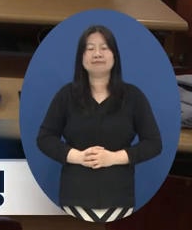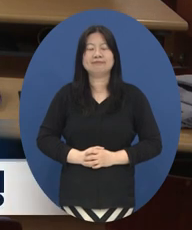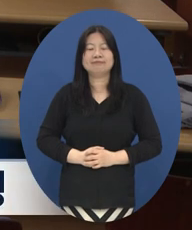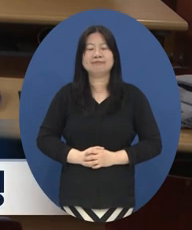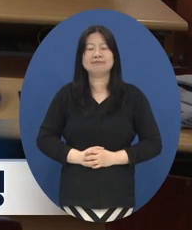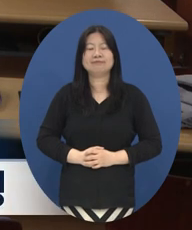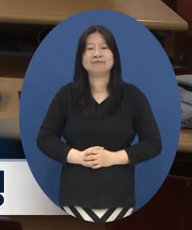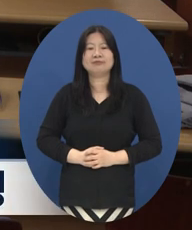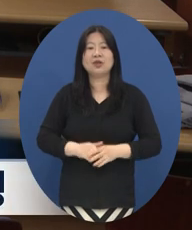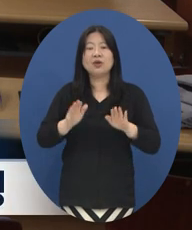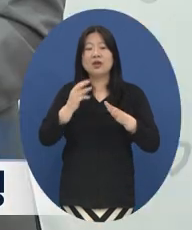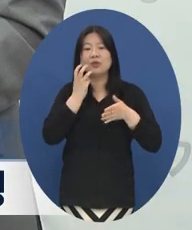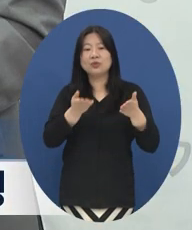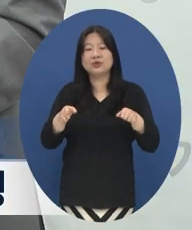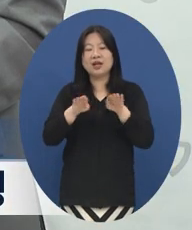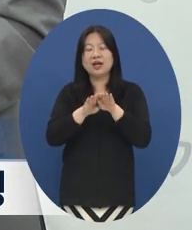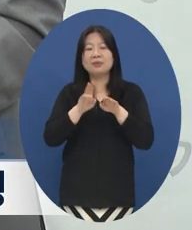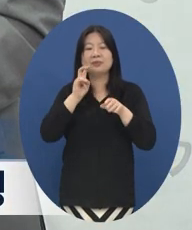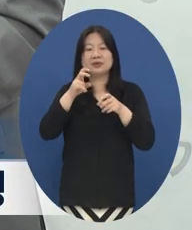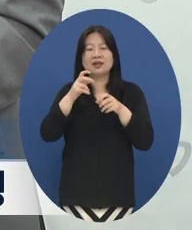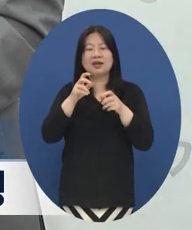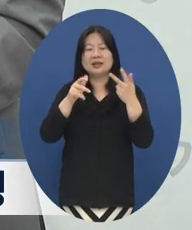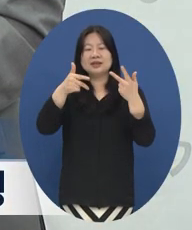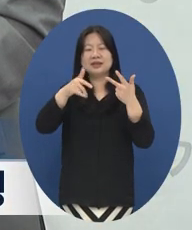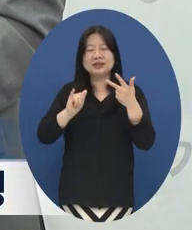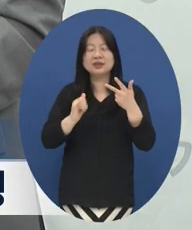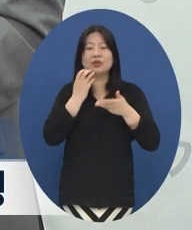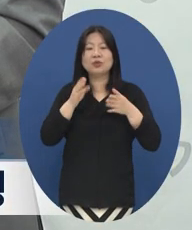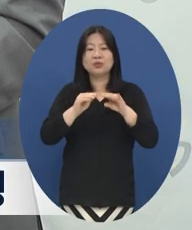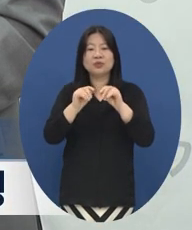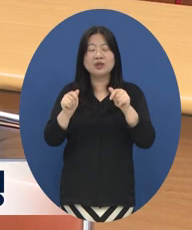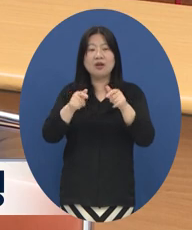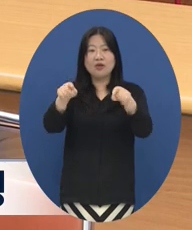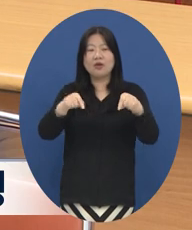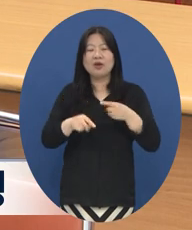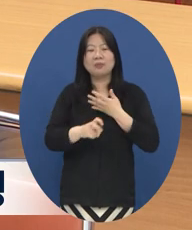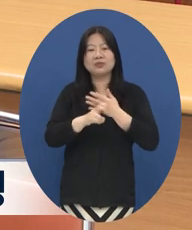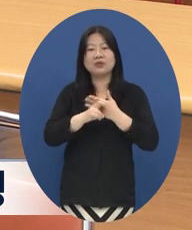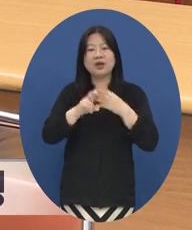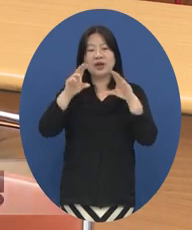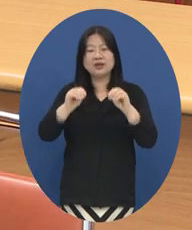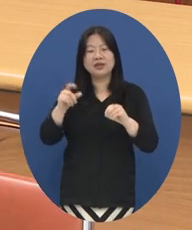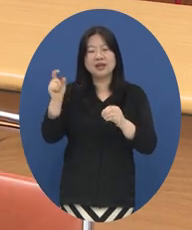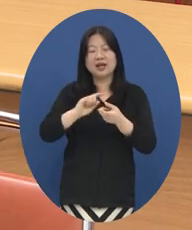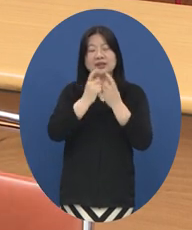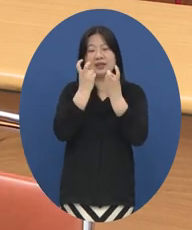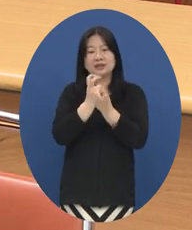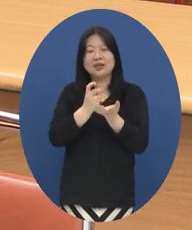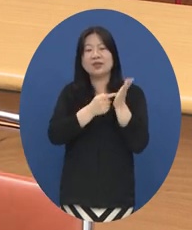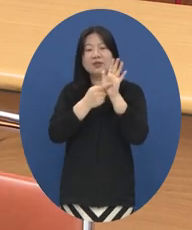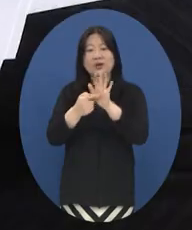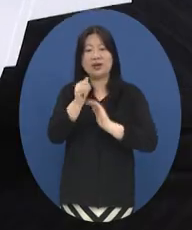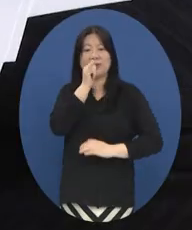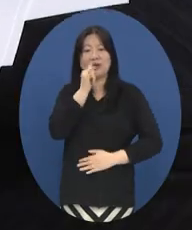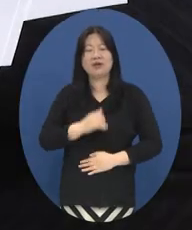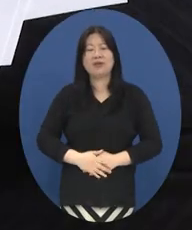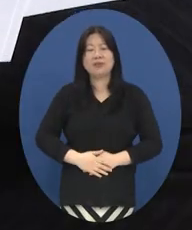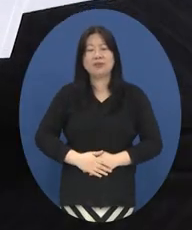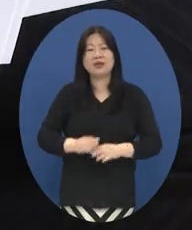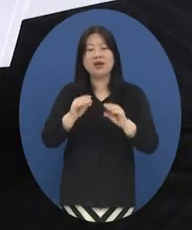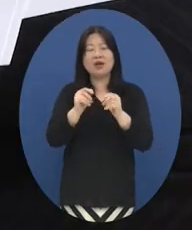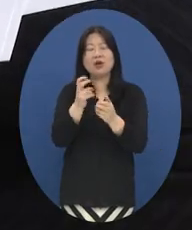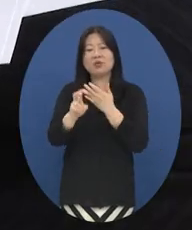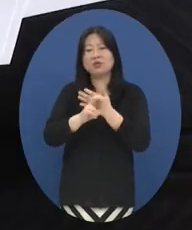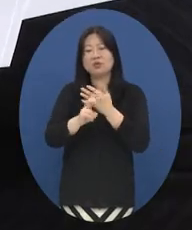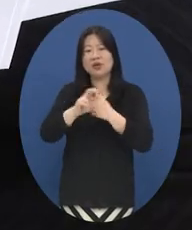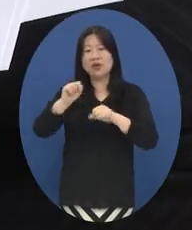오늘 경기도청에서 민선 7기 경기도 부동산거래 을 불법행위 근절 강화 대책을 발표했습니다 부동산 불법행위와